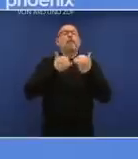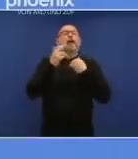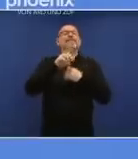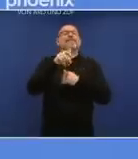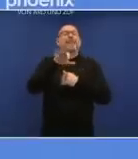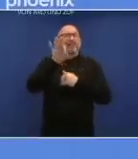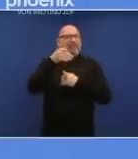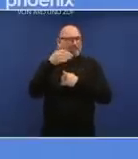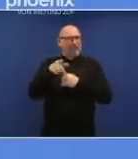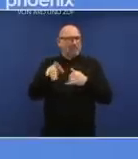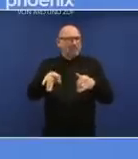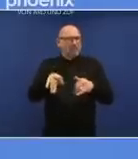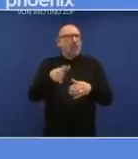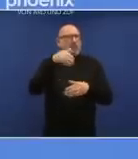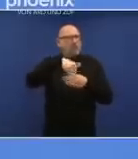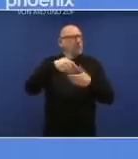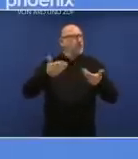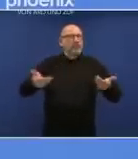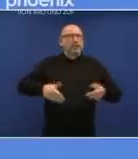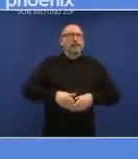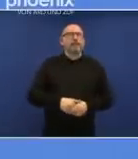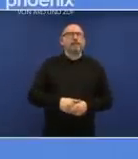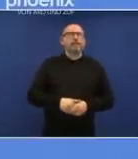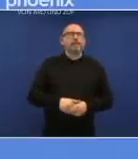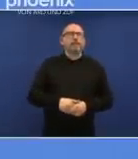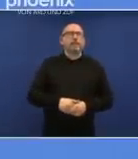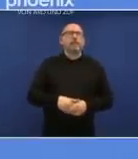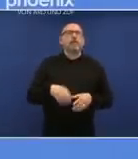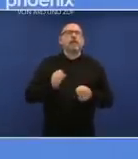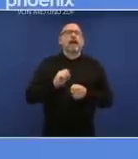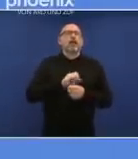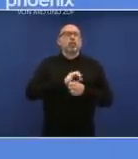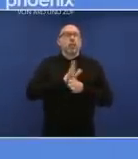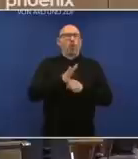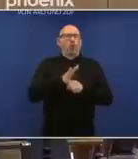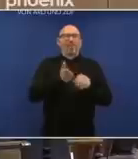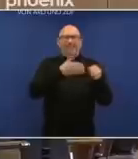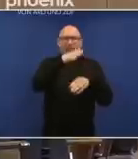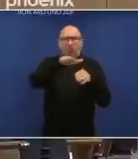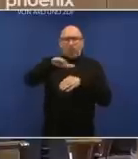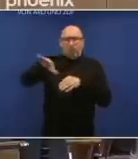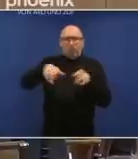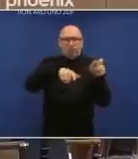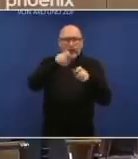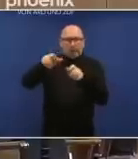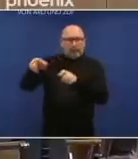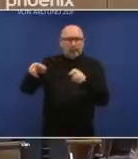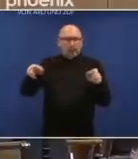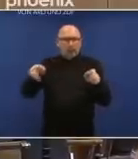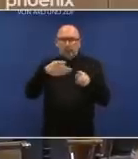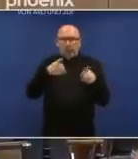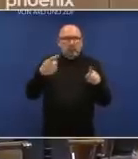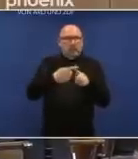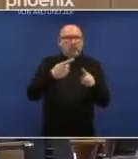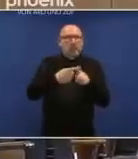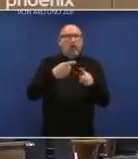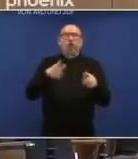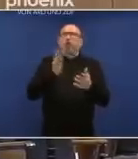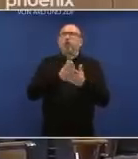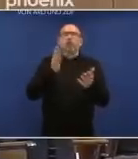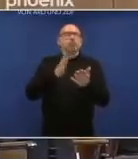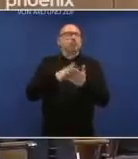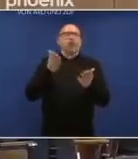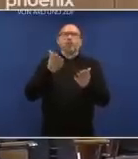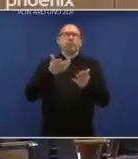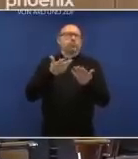es unter anderem, dass die Corona-Toten auch Zahlen von Menschen enthalten, die schon mehr als 10 Wochen zuvor